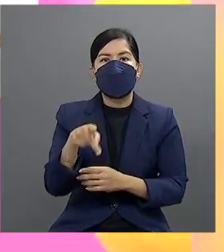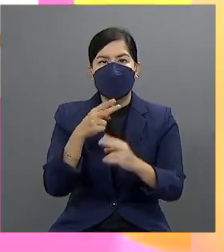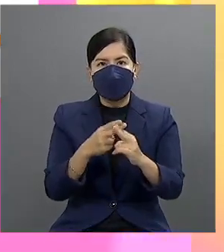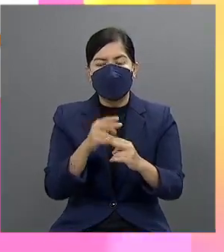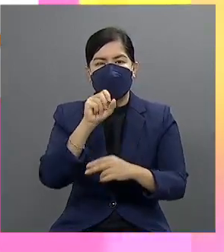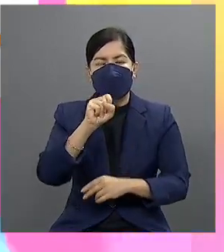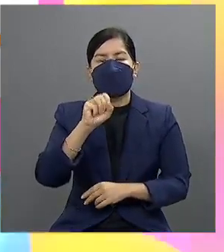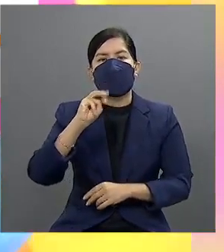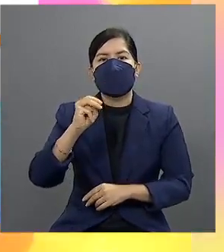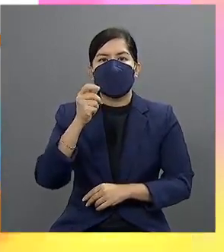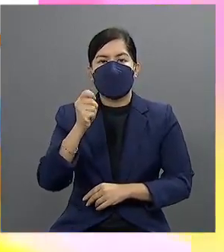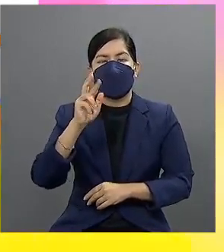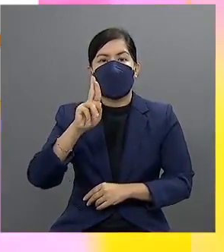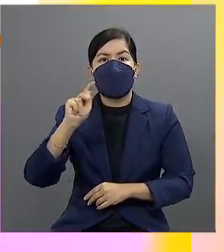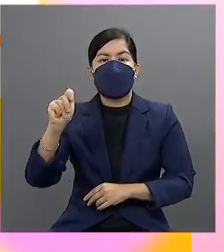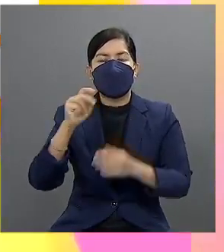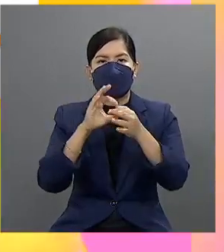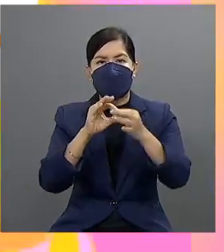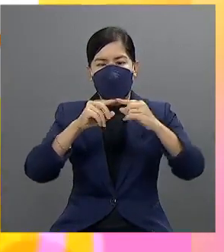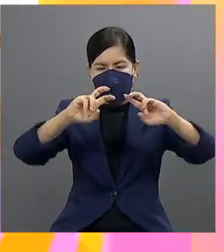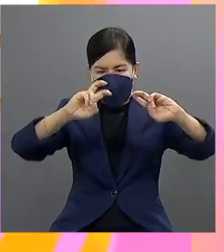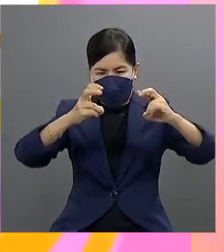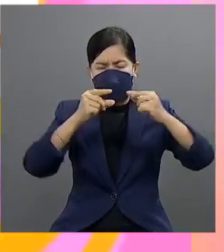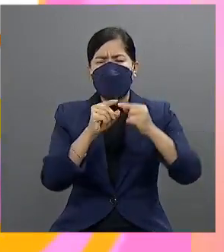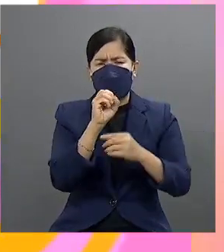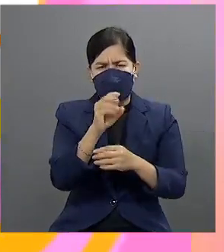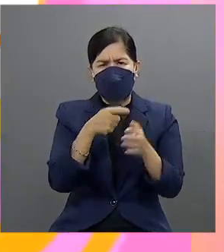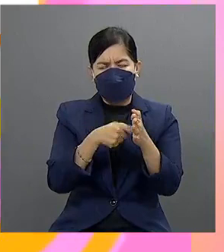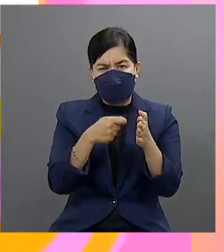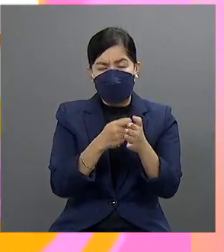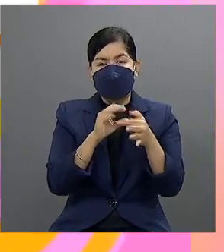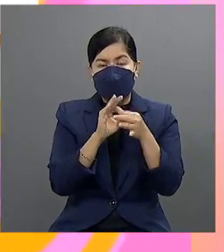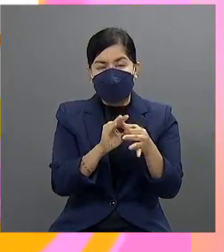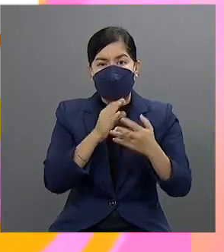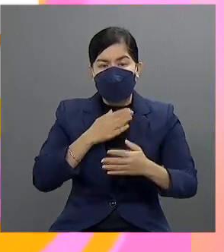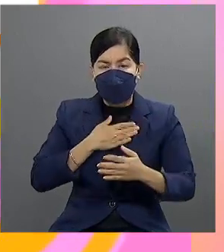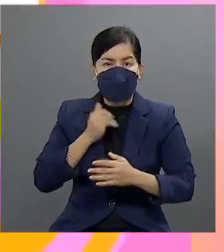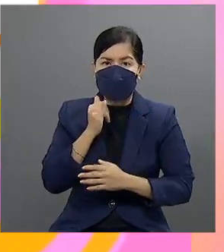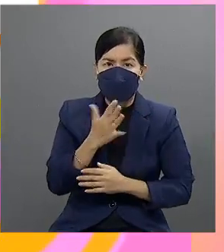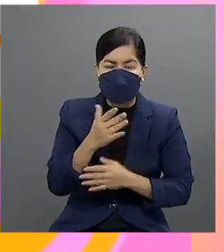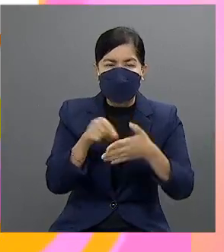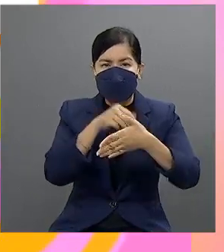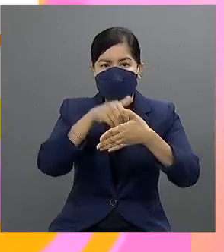ข้อการแจ้งเหตุจำเป็นที่ไม่อาจไปใช้สิทธิ์เลือกตั้งทางอิเล็กทรอนิกส